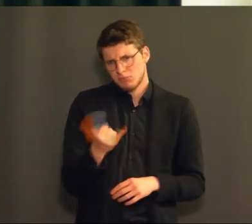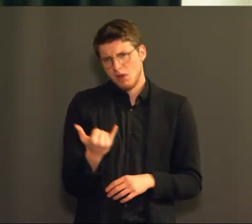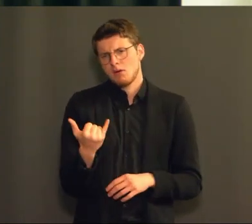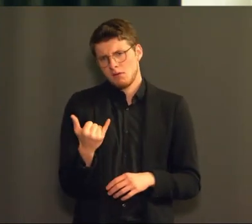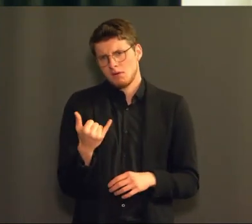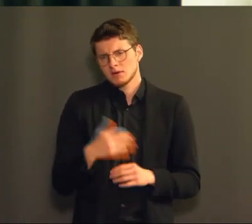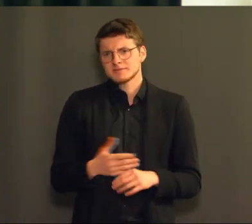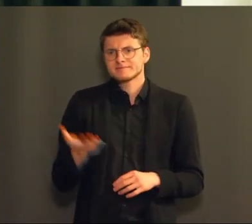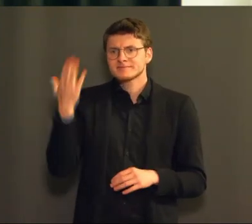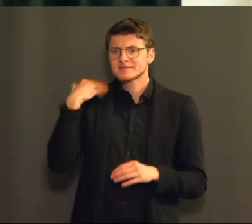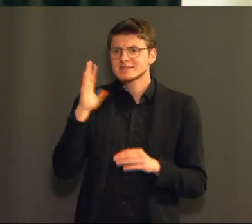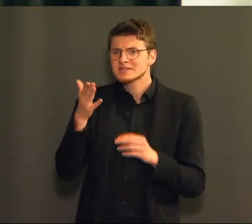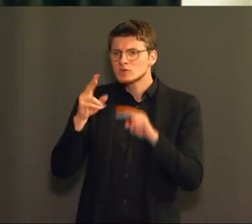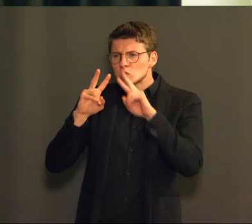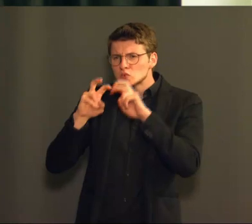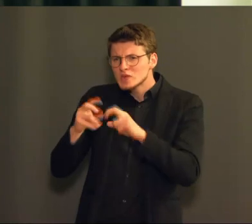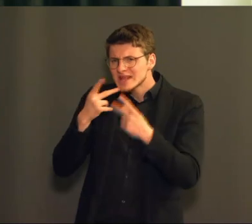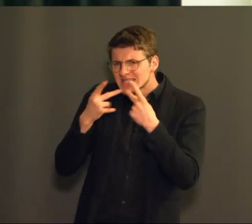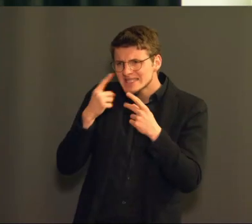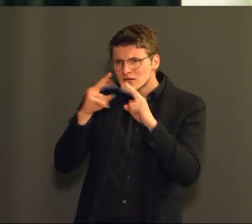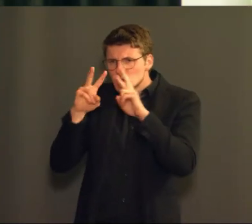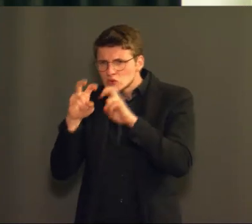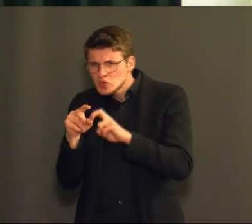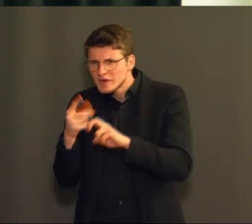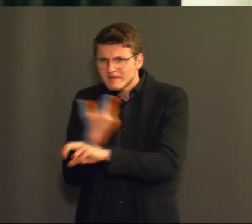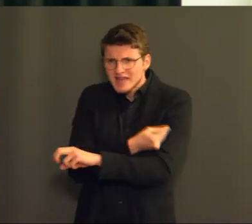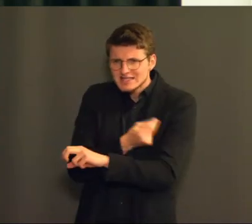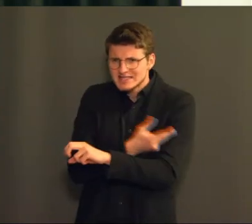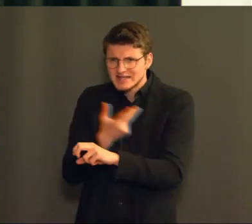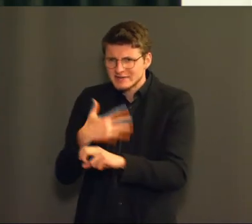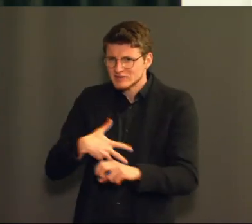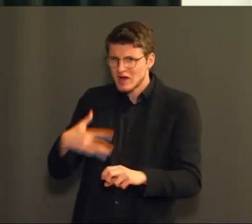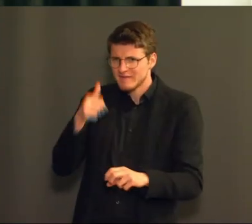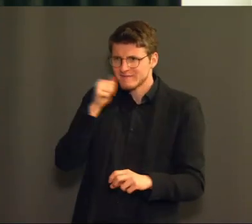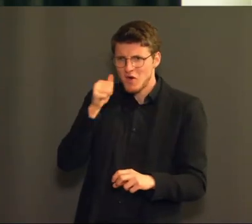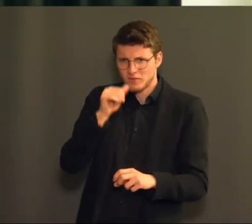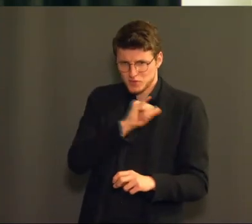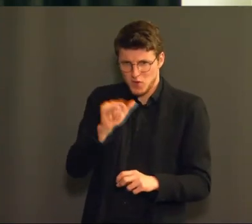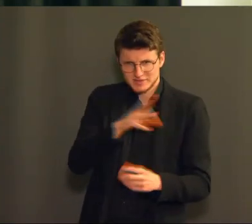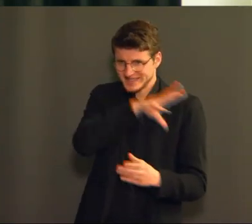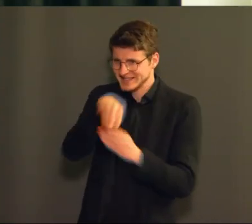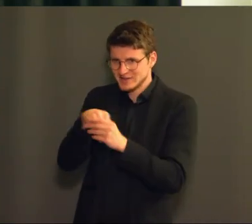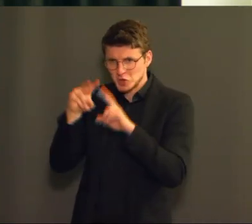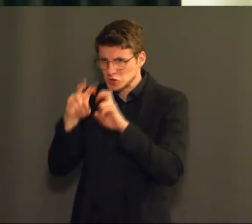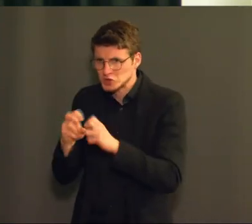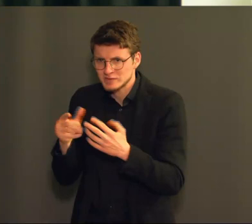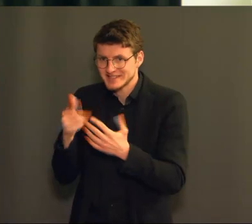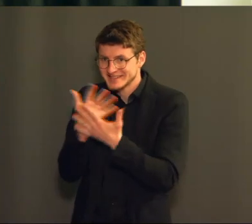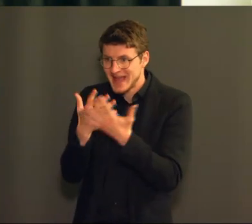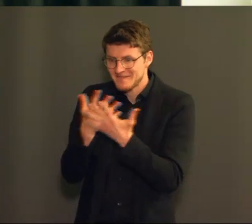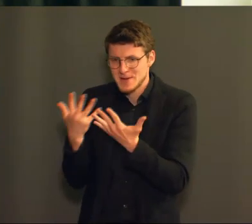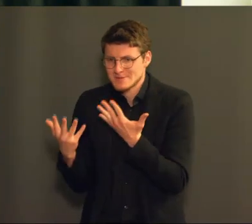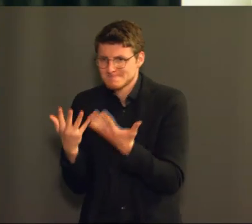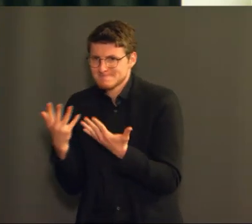niet opgenomen in klinische studies. Daarom zijn de gegevens momenteel nog erg beperkt. Wel gaven